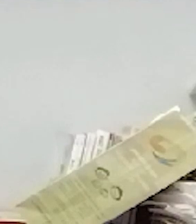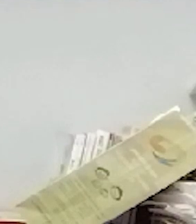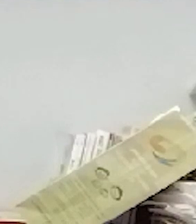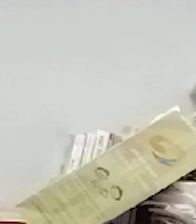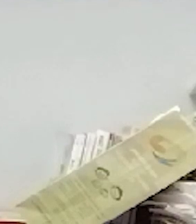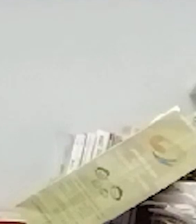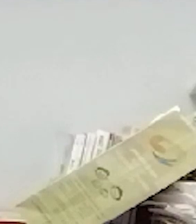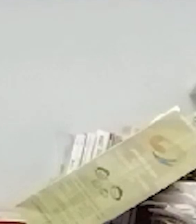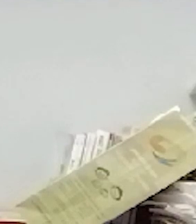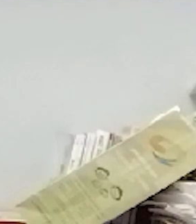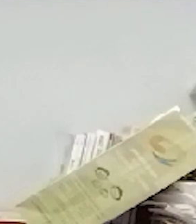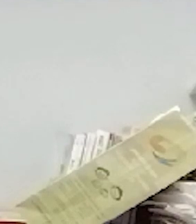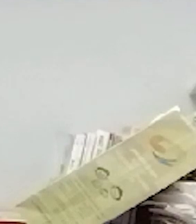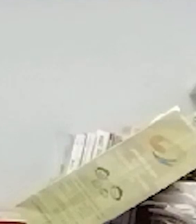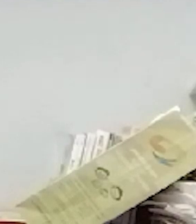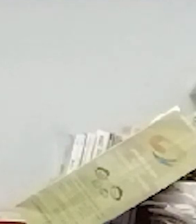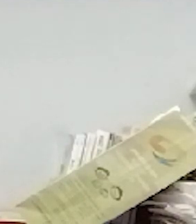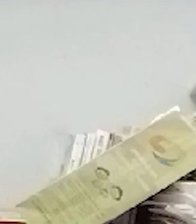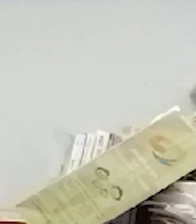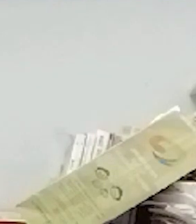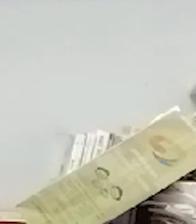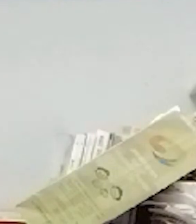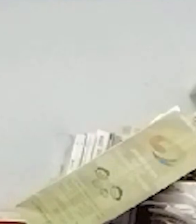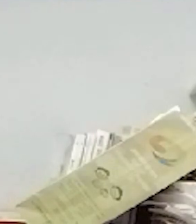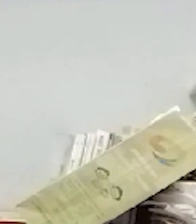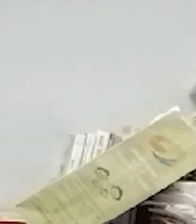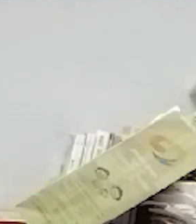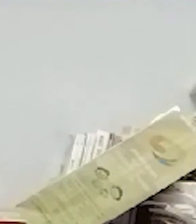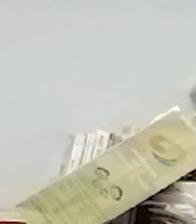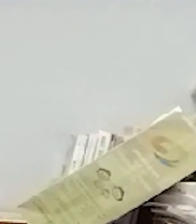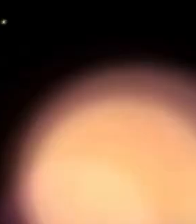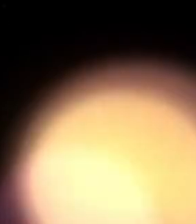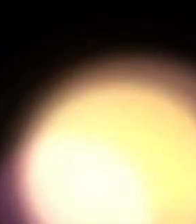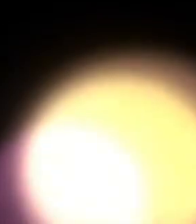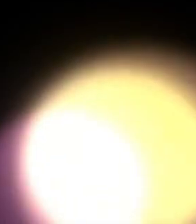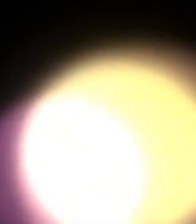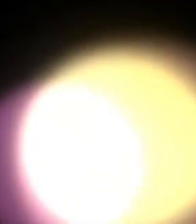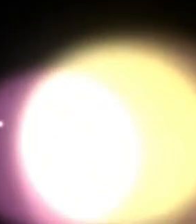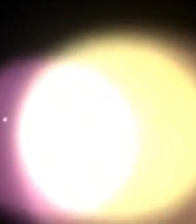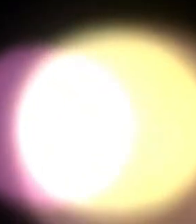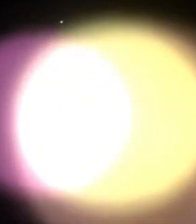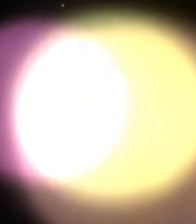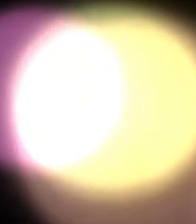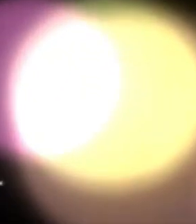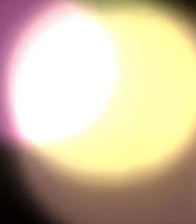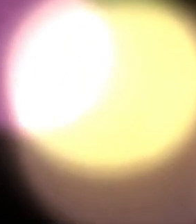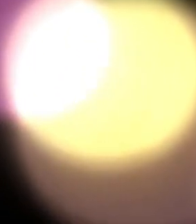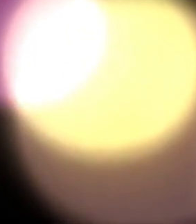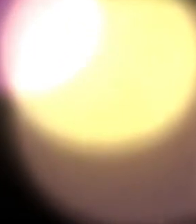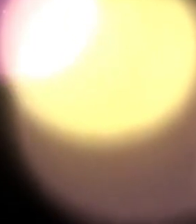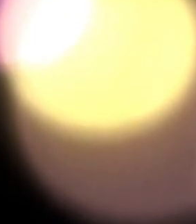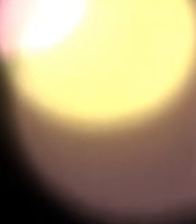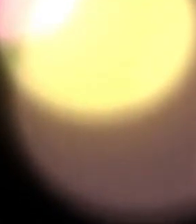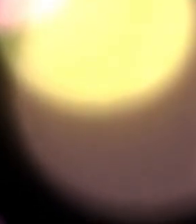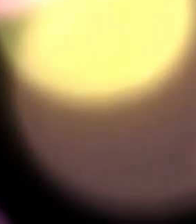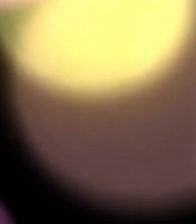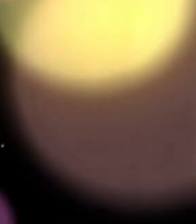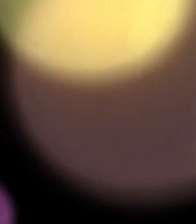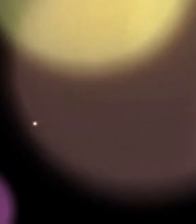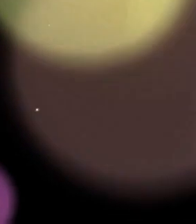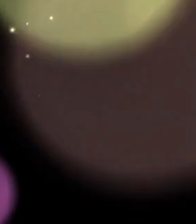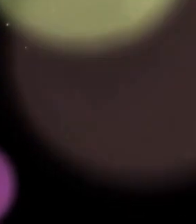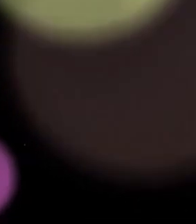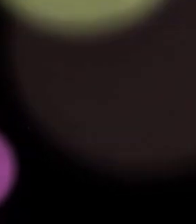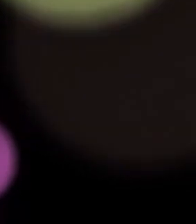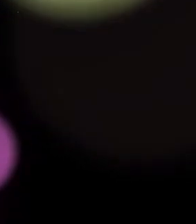열심히 일할 것을 약속드립니다. 감사합니다. 안녕하세요. 정신건강복지센터